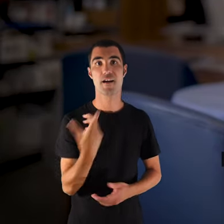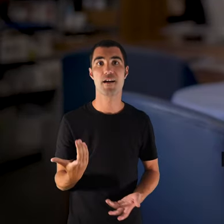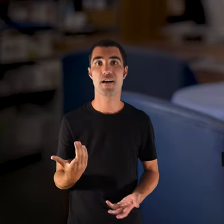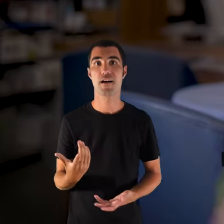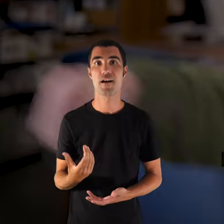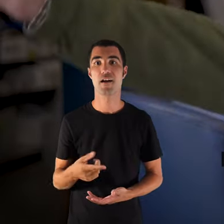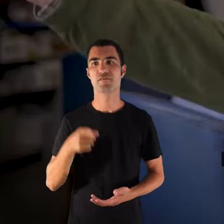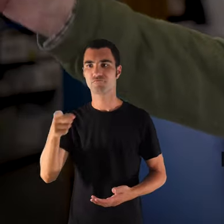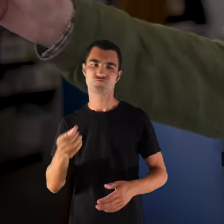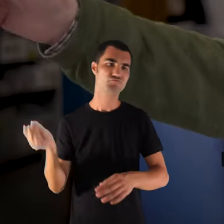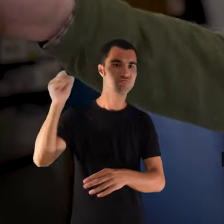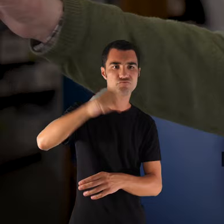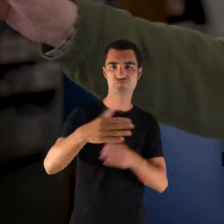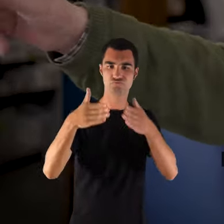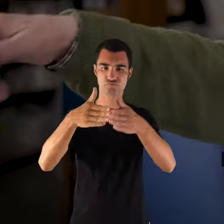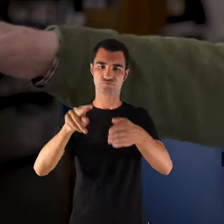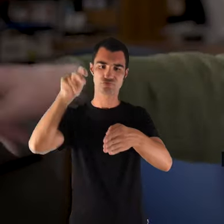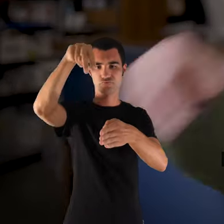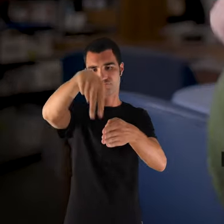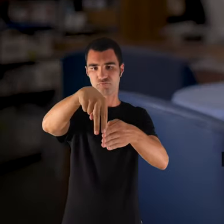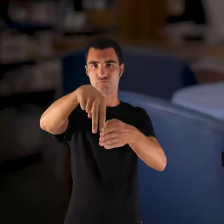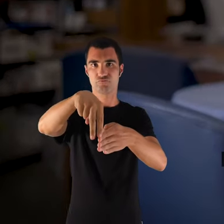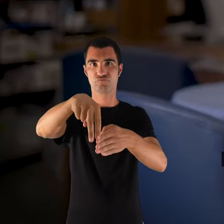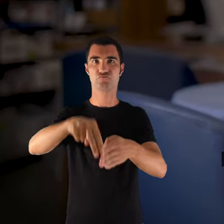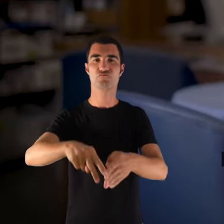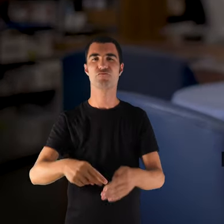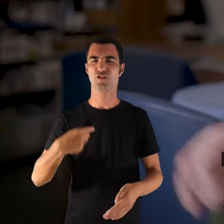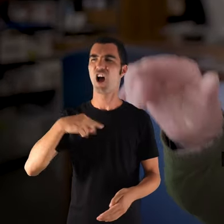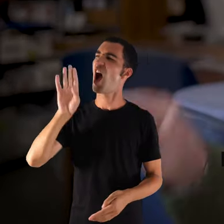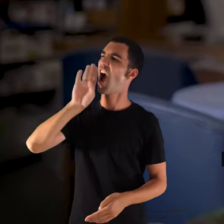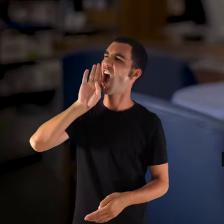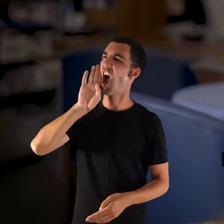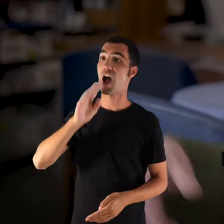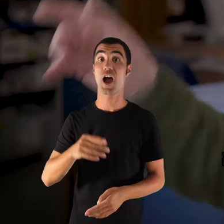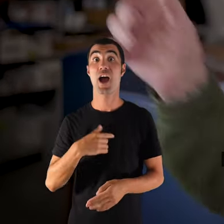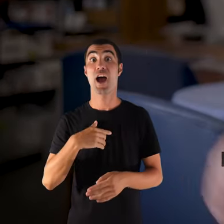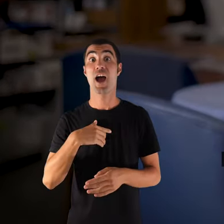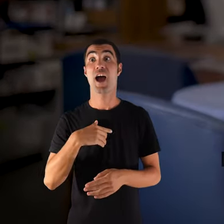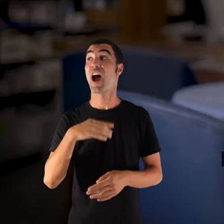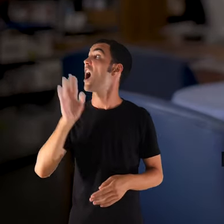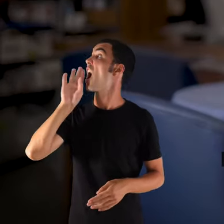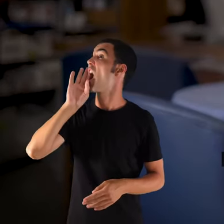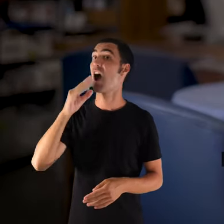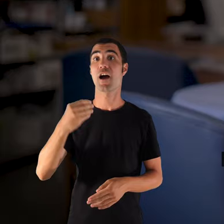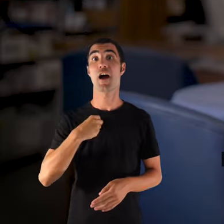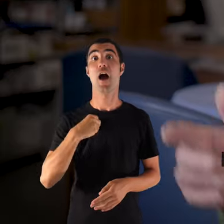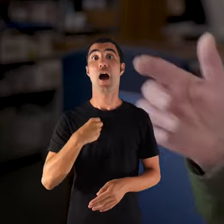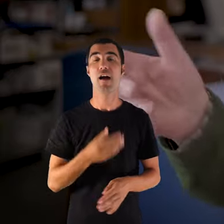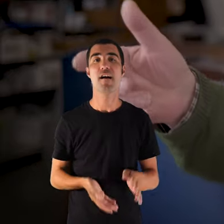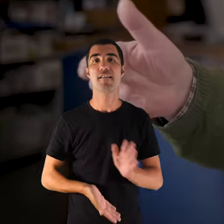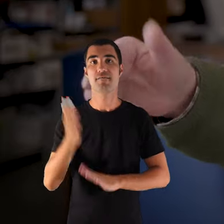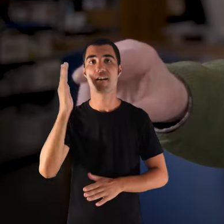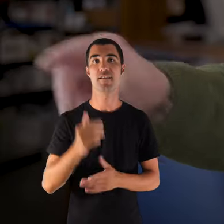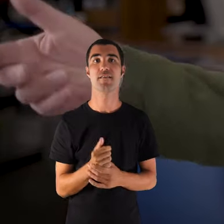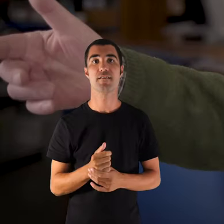va fotre risa. Diu, d'obres d'impro, dorm. Diu, ja te cridaré. I quan va calmar el vent, me va cridar. I sé